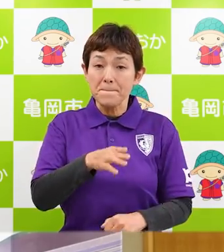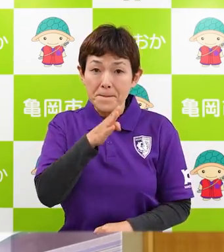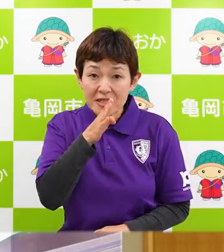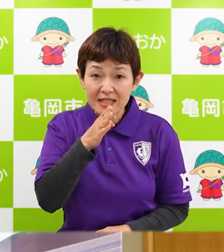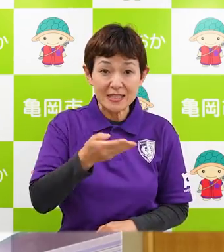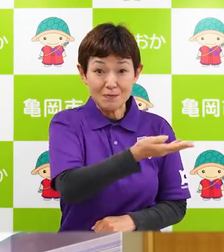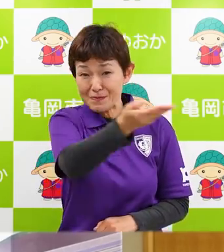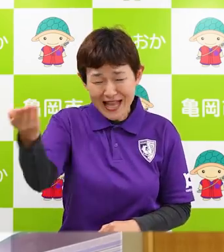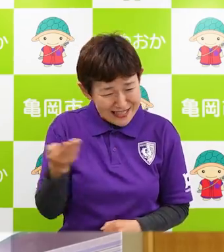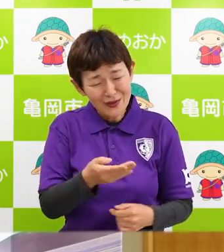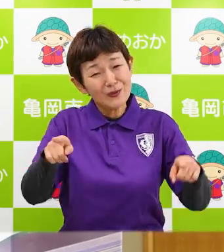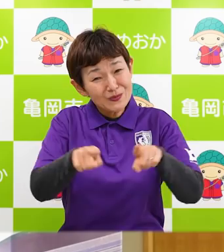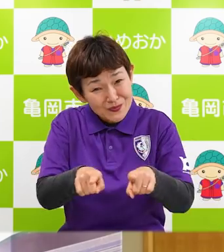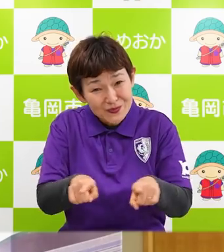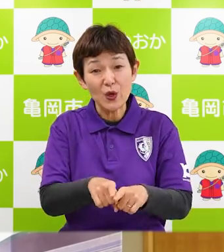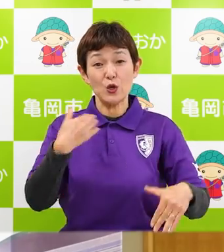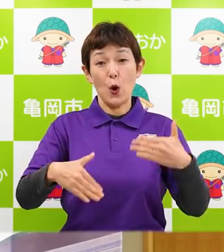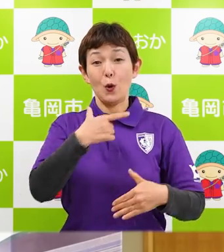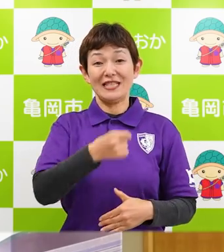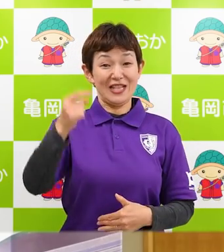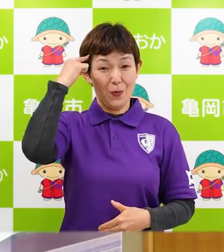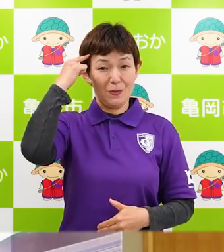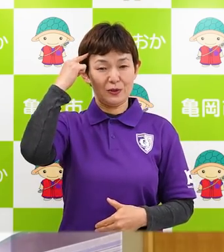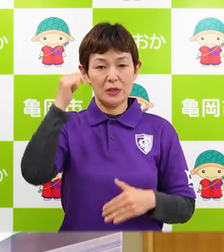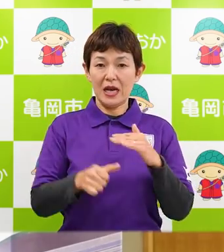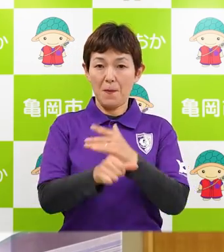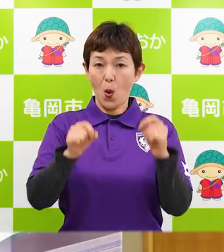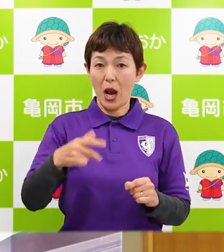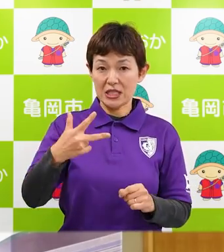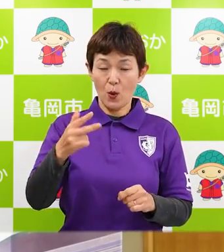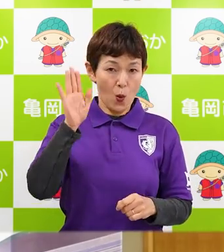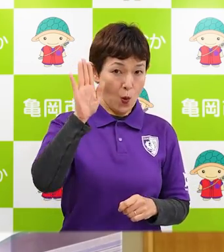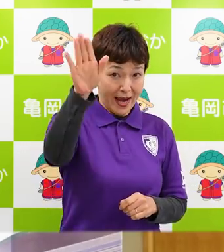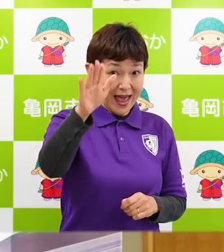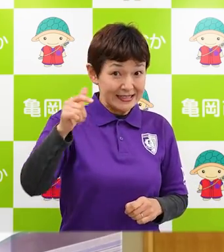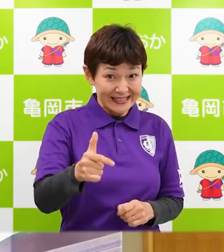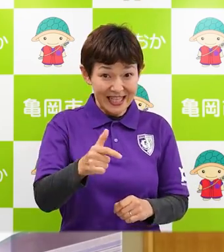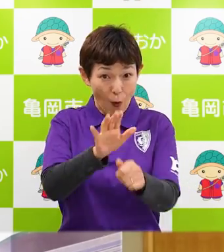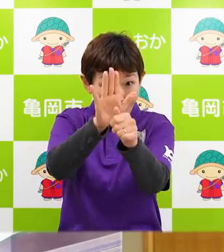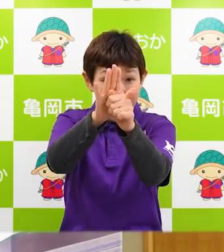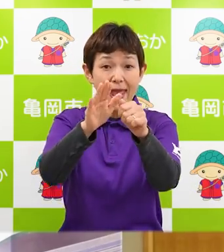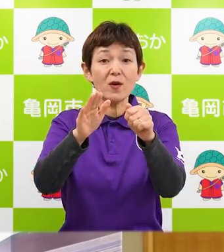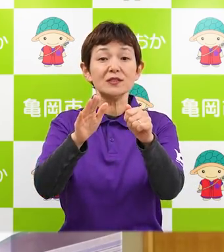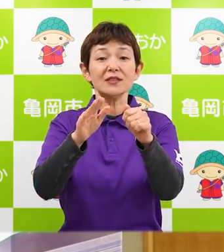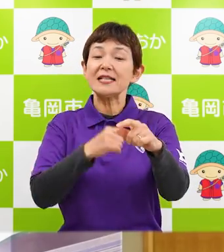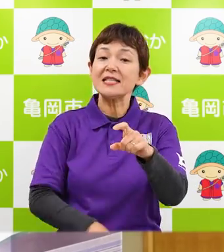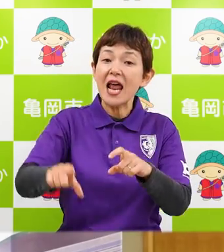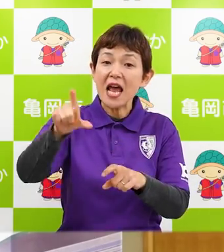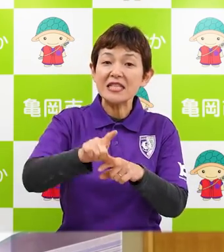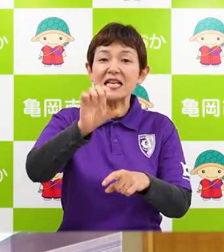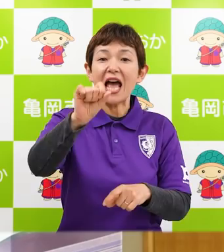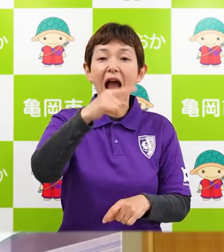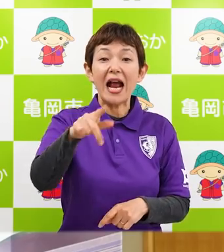と共に喜びたいと思いますし、亀岡市もこれからしっかりと応援をし、さらにサンガが活